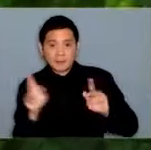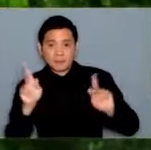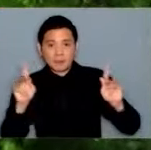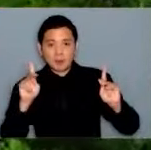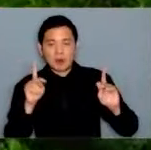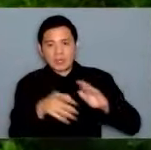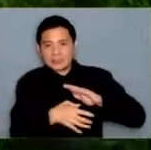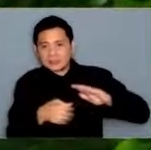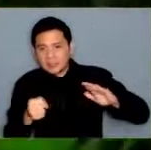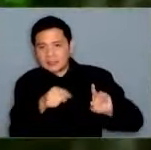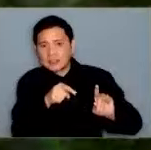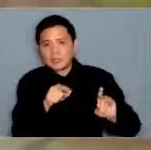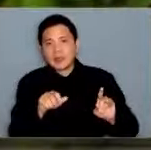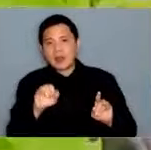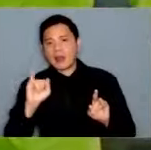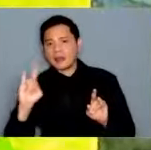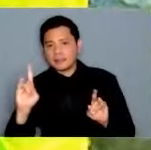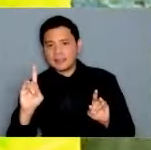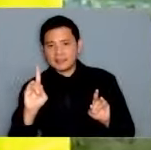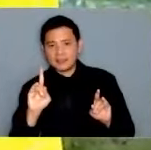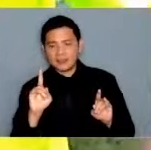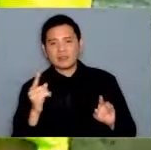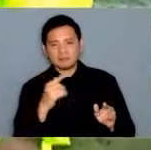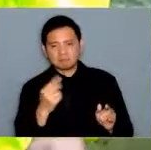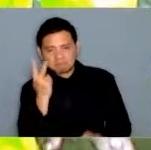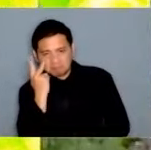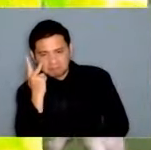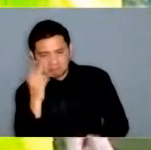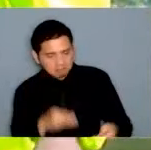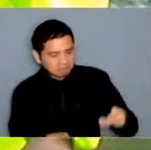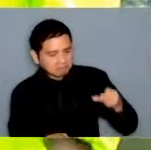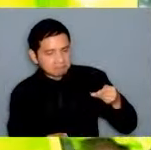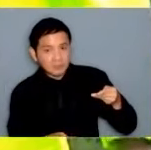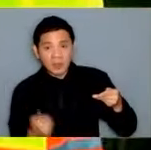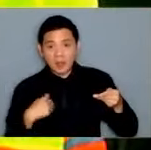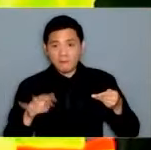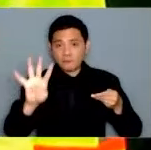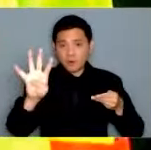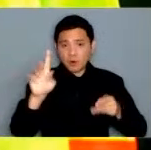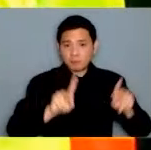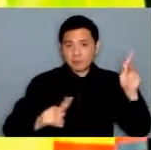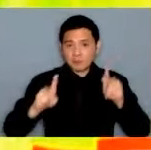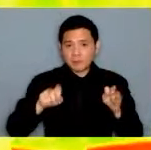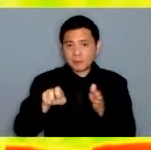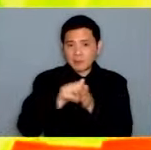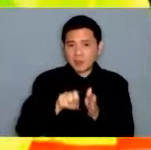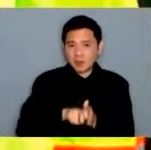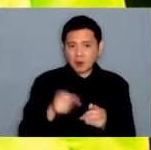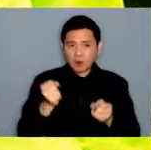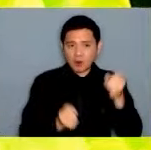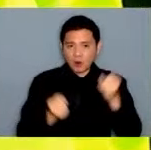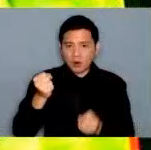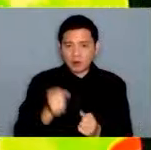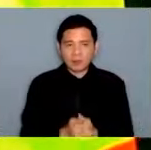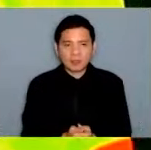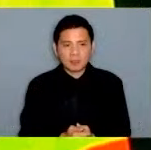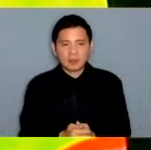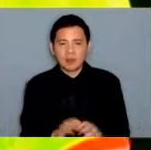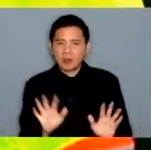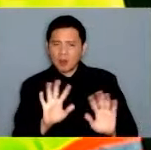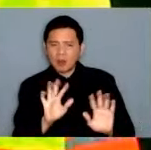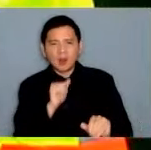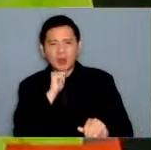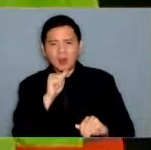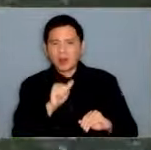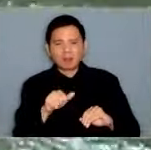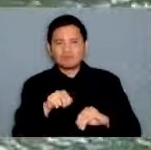ng sasakyan. Ayon sa mga residente, 4 ang sakay ng kotse. Sinubukan daw nilang balaan na huwag nang tumawid pero